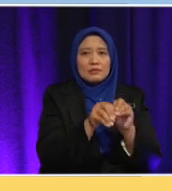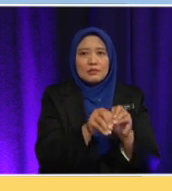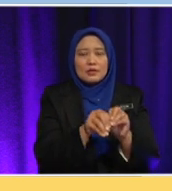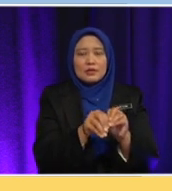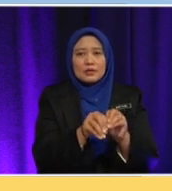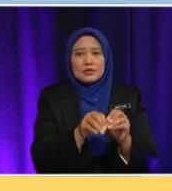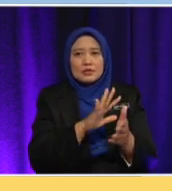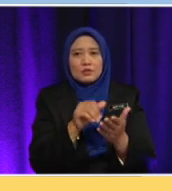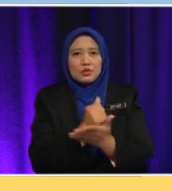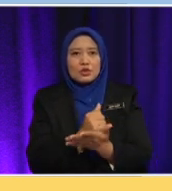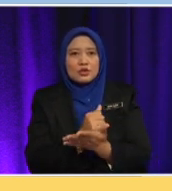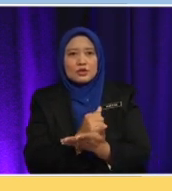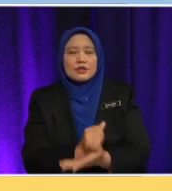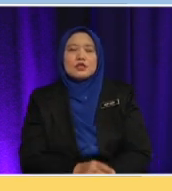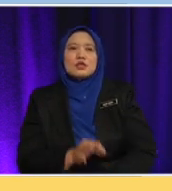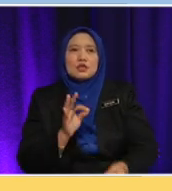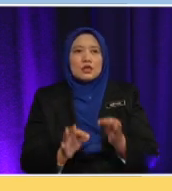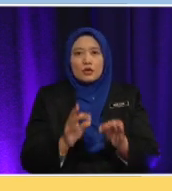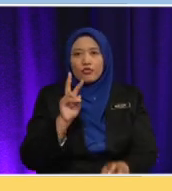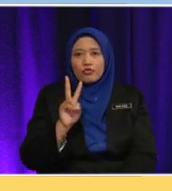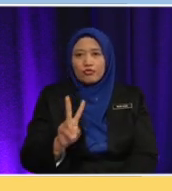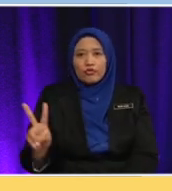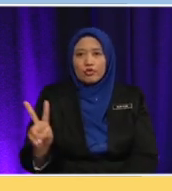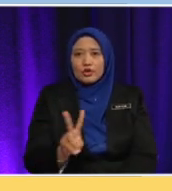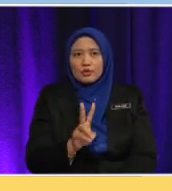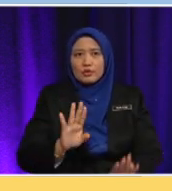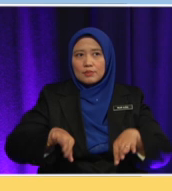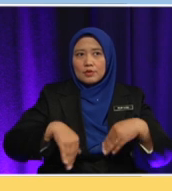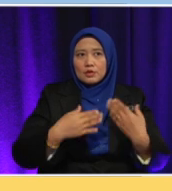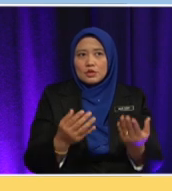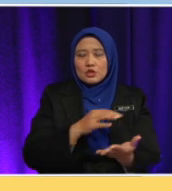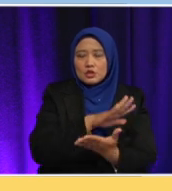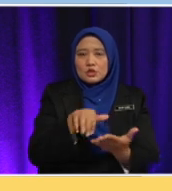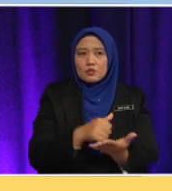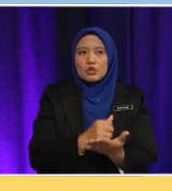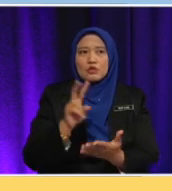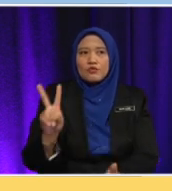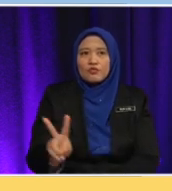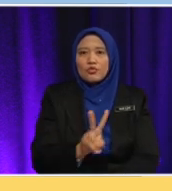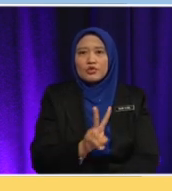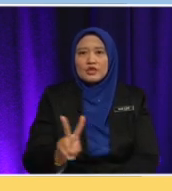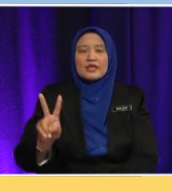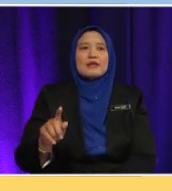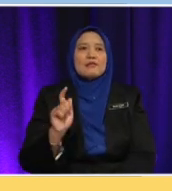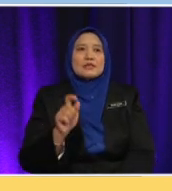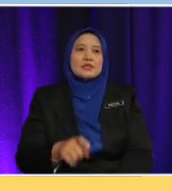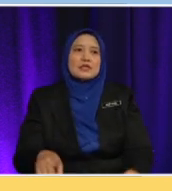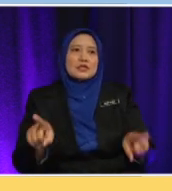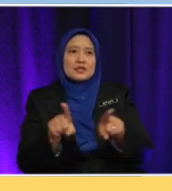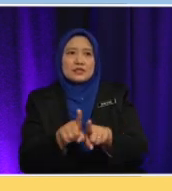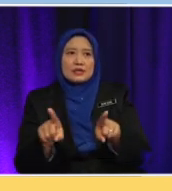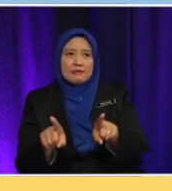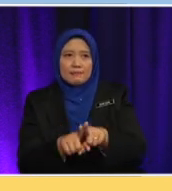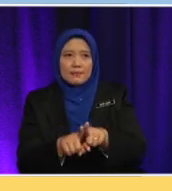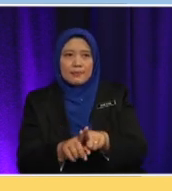sama kenapa sama Oke ini dikirim sebagai satu di sini